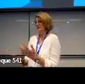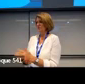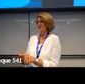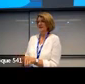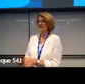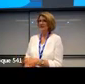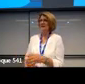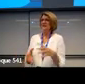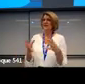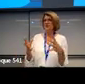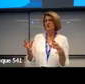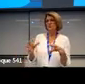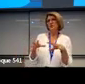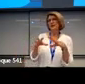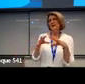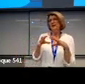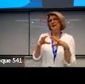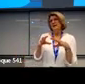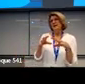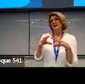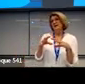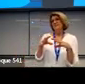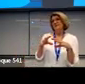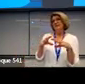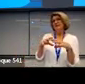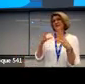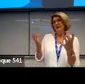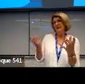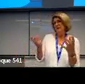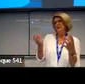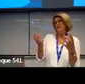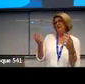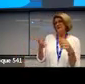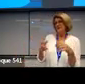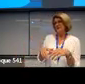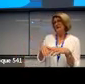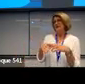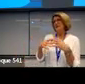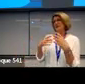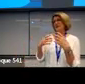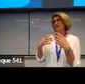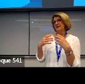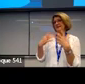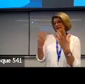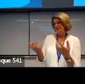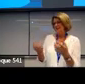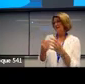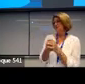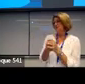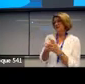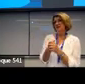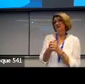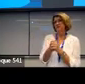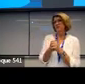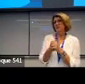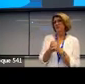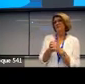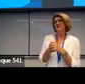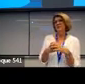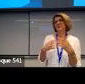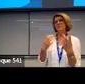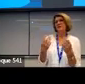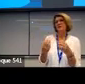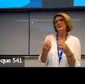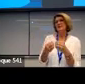existants, créer de nouveaux articles. Et là-dessus, les expériences qui sont présentées, les activités qui sont présentées avec